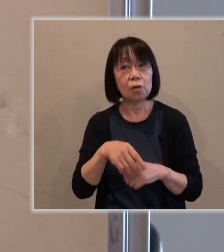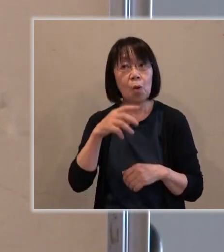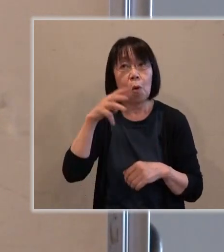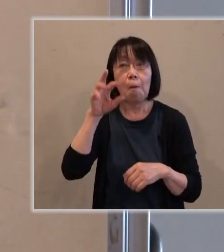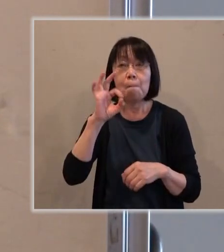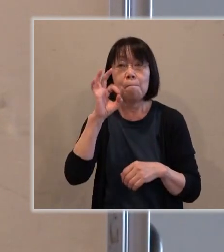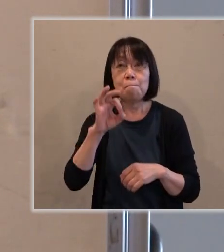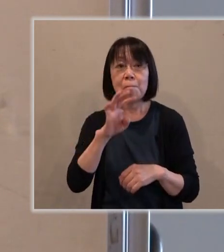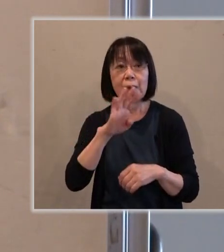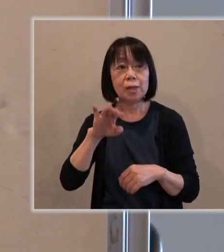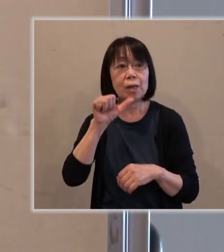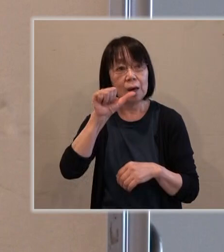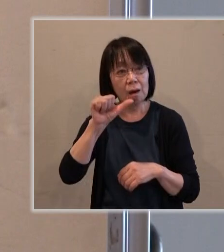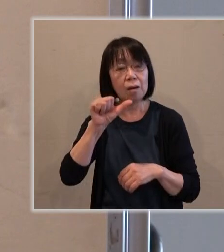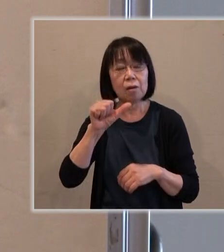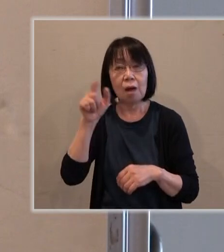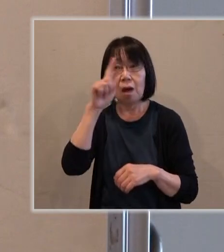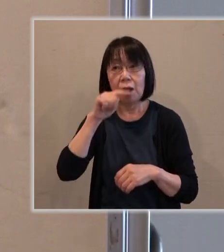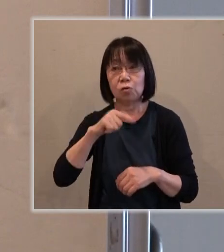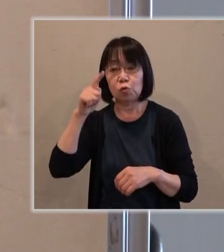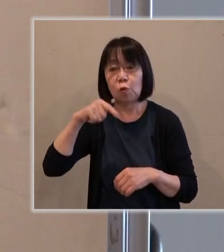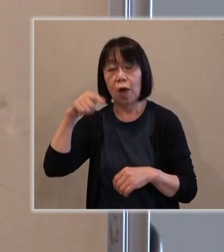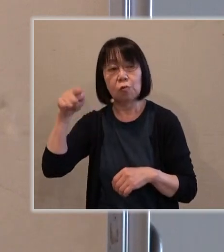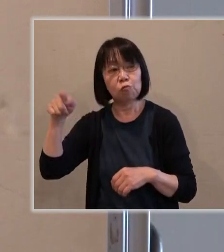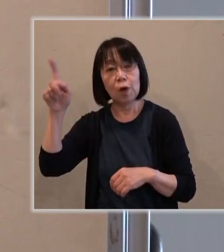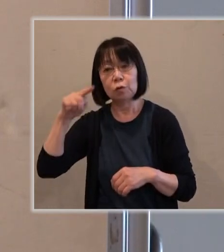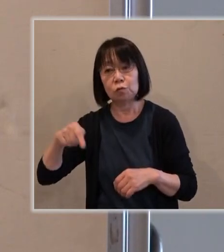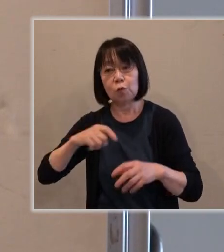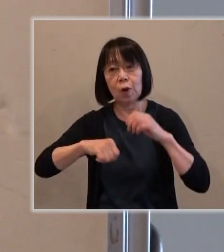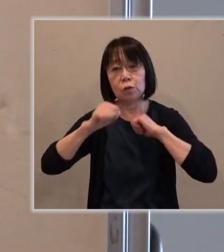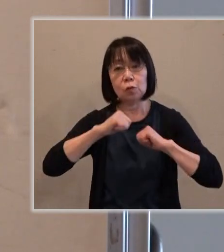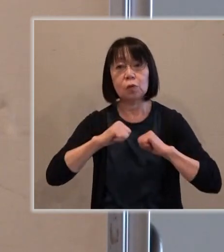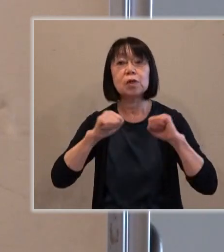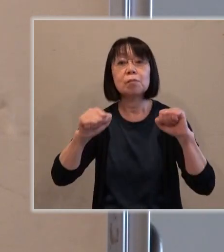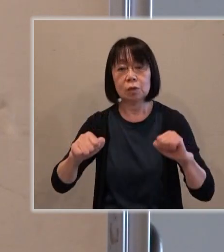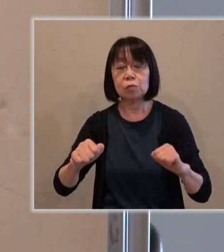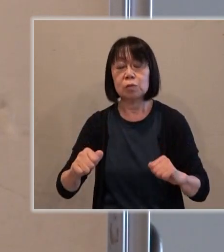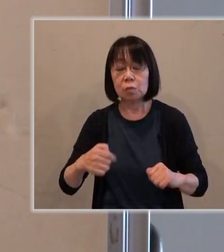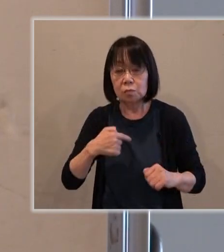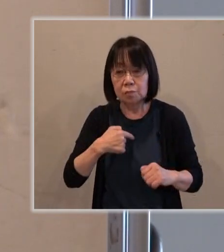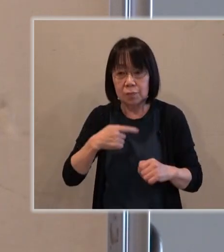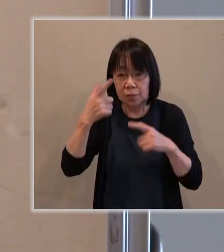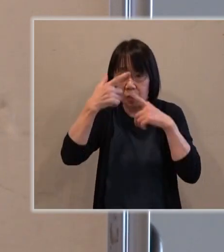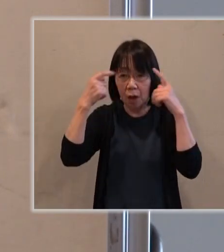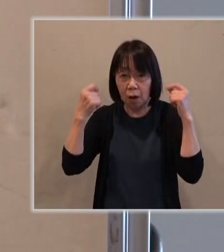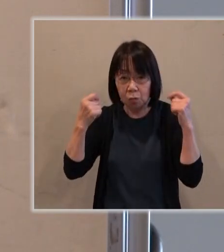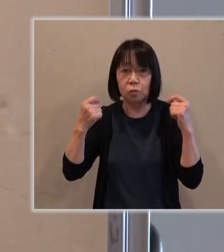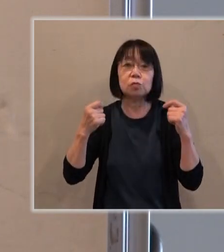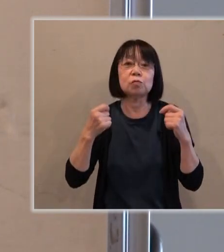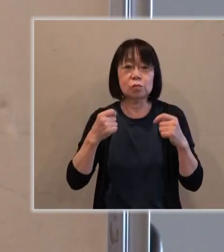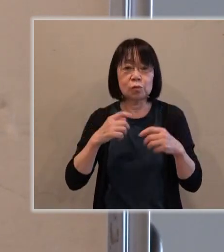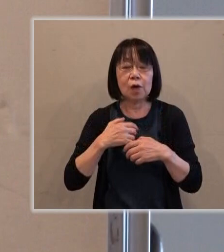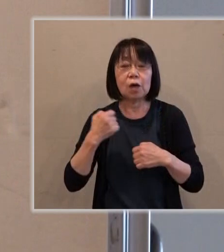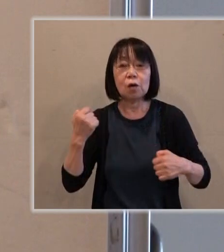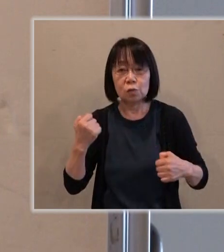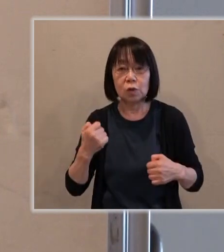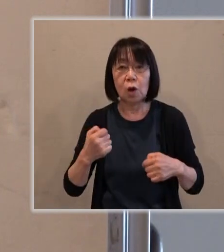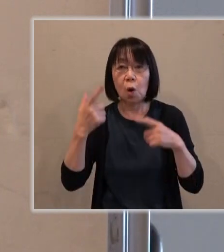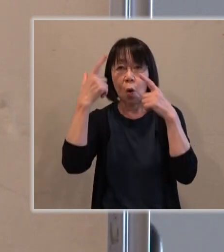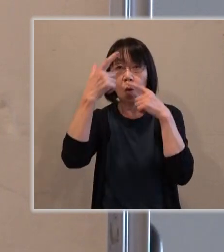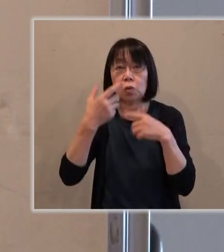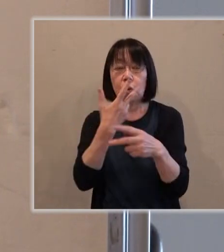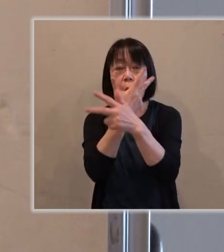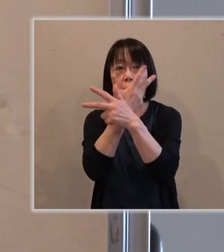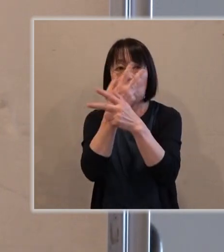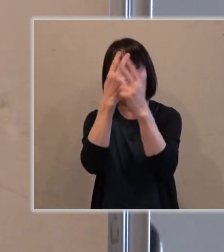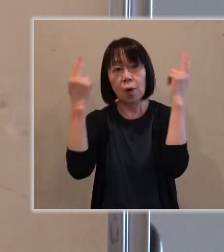の、活動をしております。まあ、ちなみにあと一応大学生ではあるので、北海道教育大学の学生でもあります